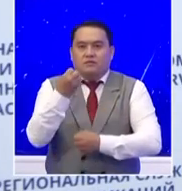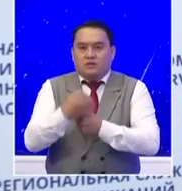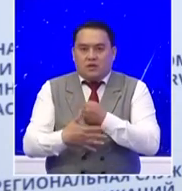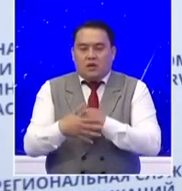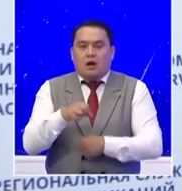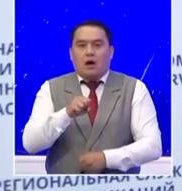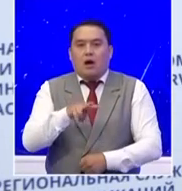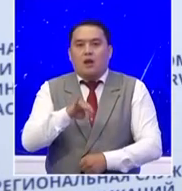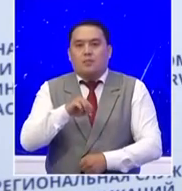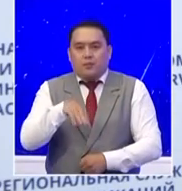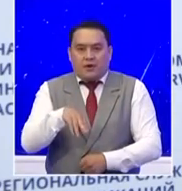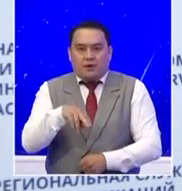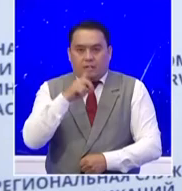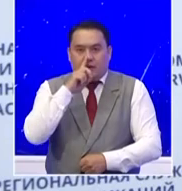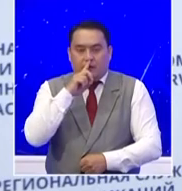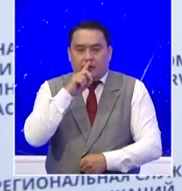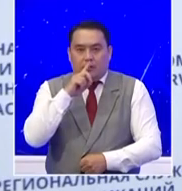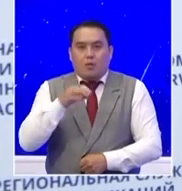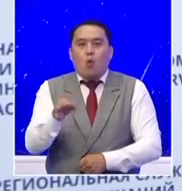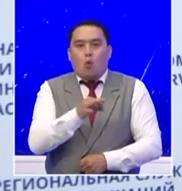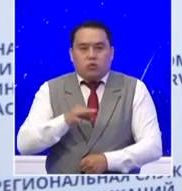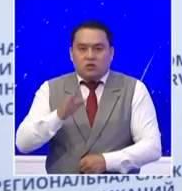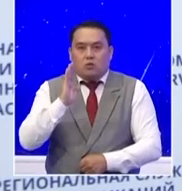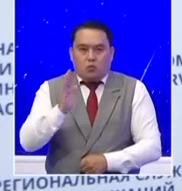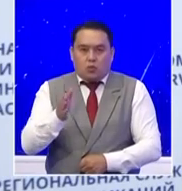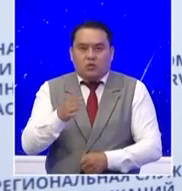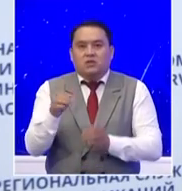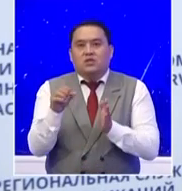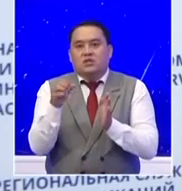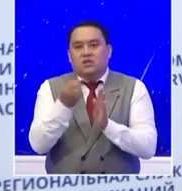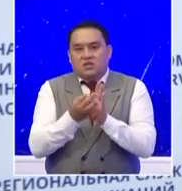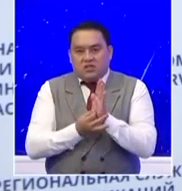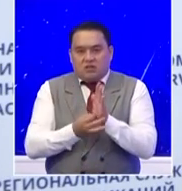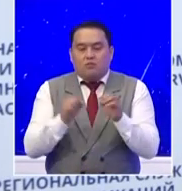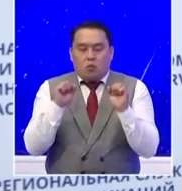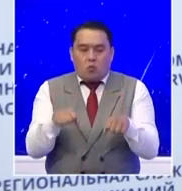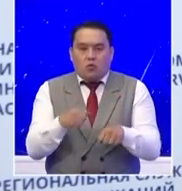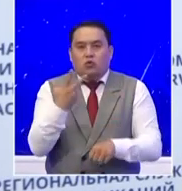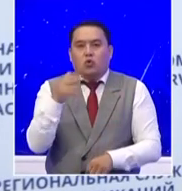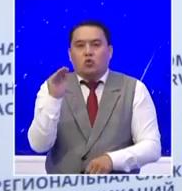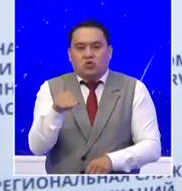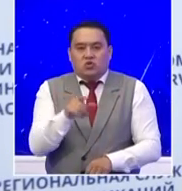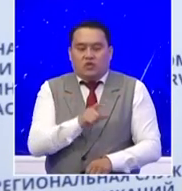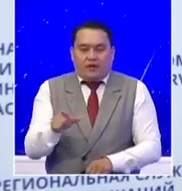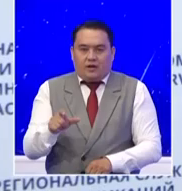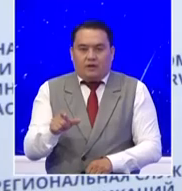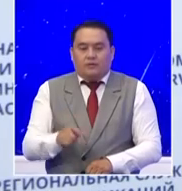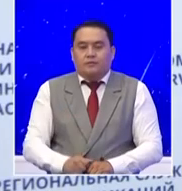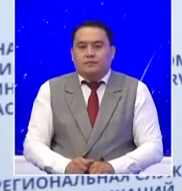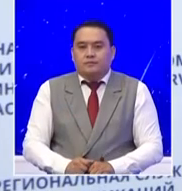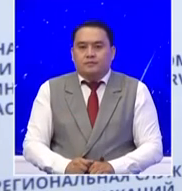«Олимп». И тогда суточная должность по области для тестирования могут проходить около 3000